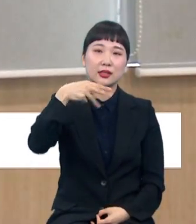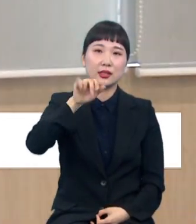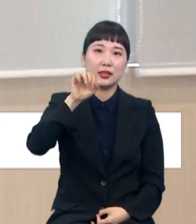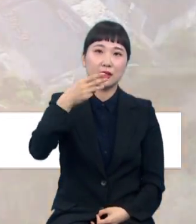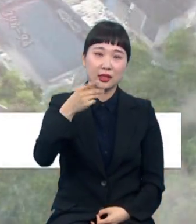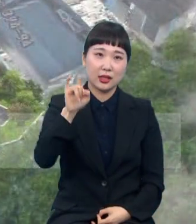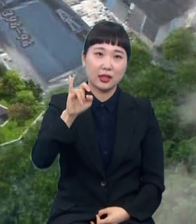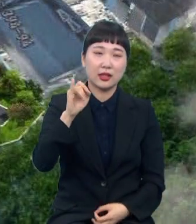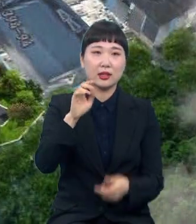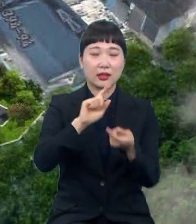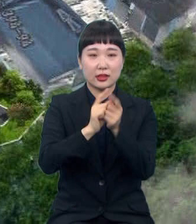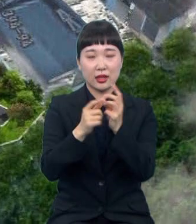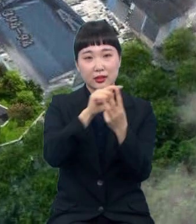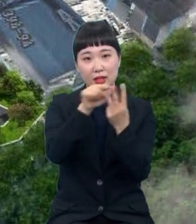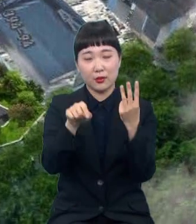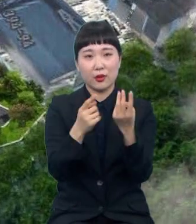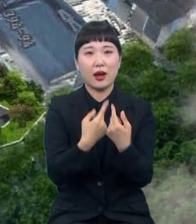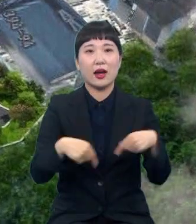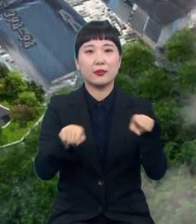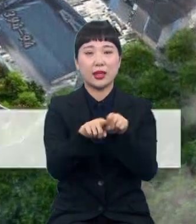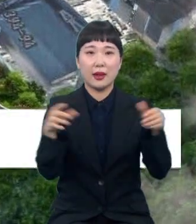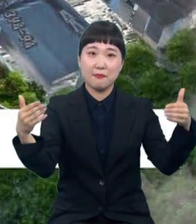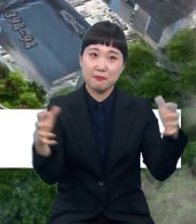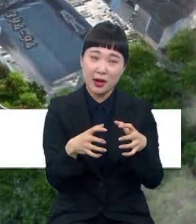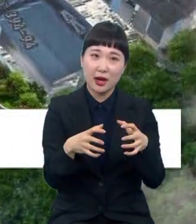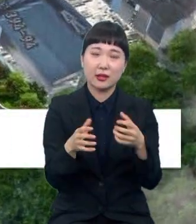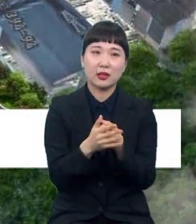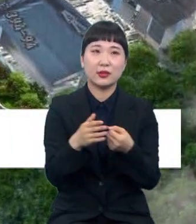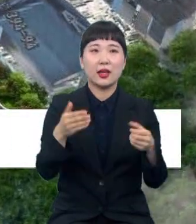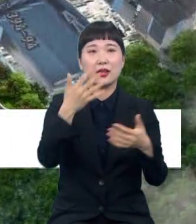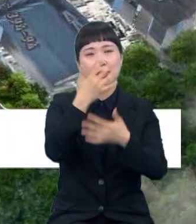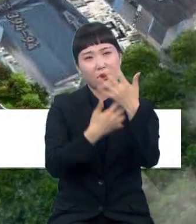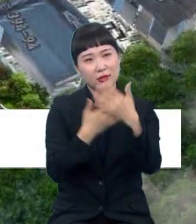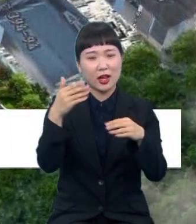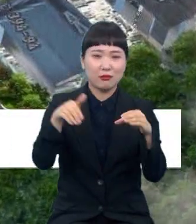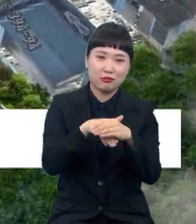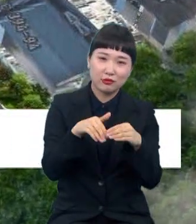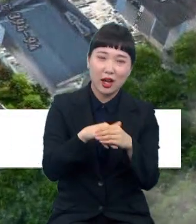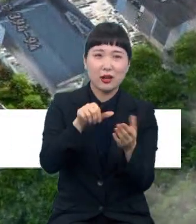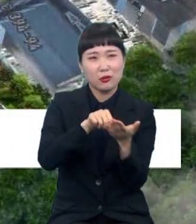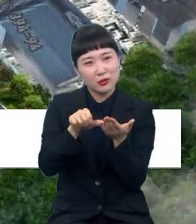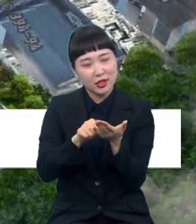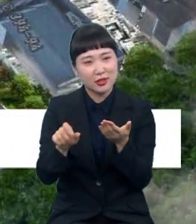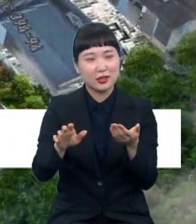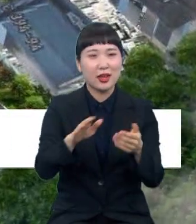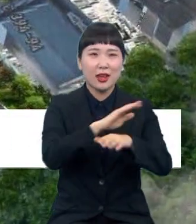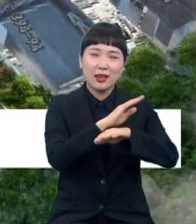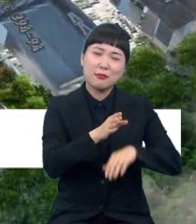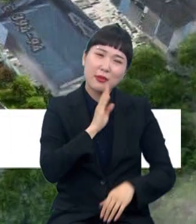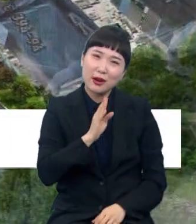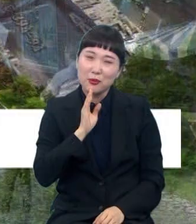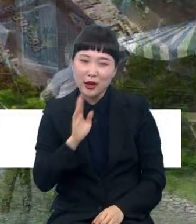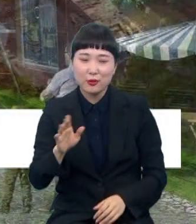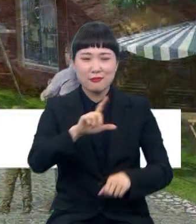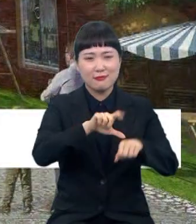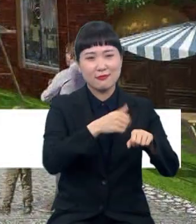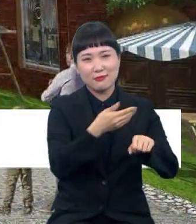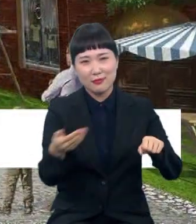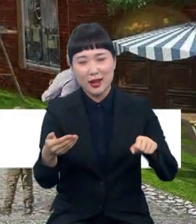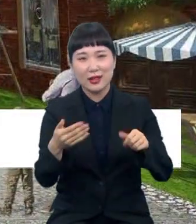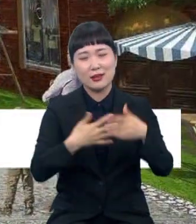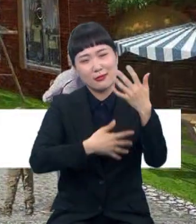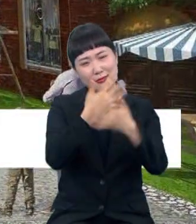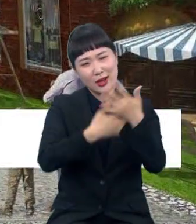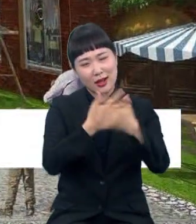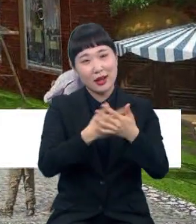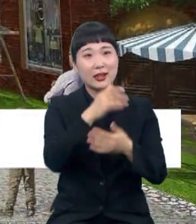스트리밍시티. 영상, 문화 콘텐츠가 실시간으로 쏟아져 내리는 도시라는 의미의 스트리밍시티는